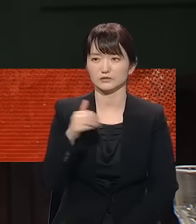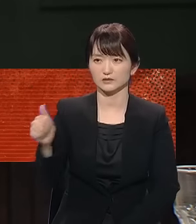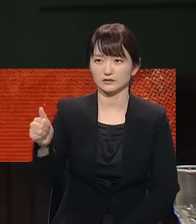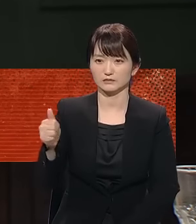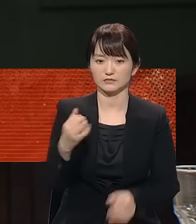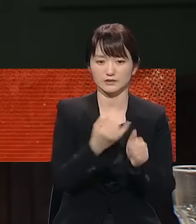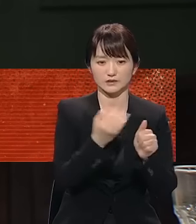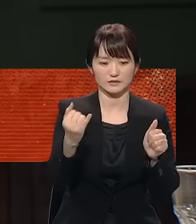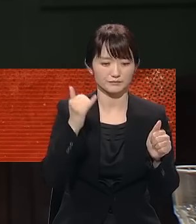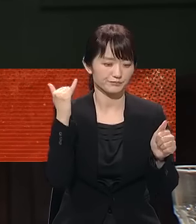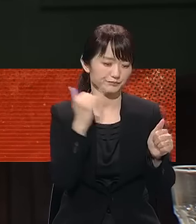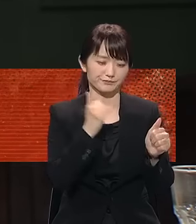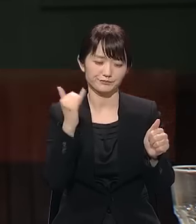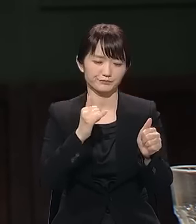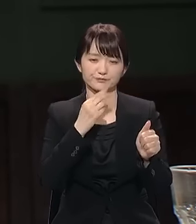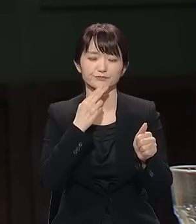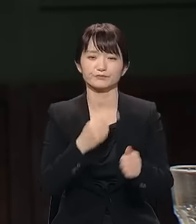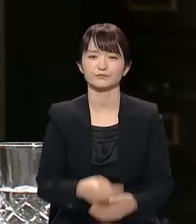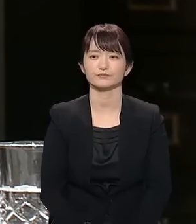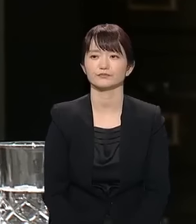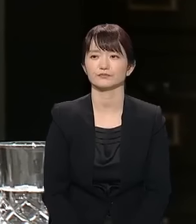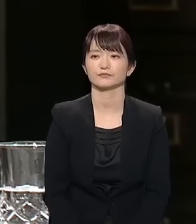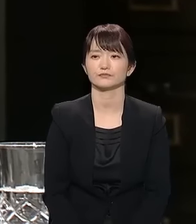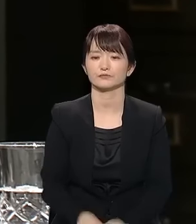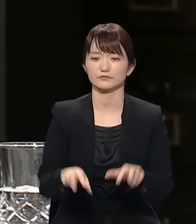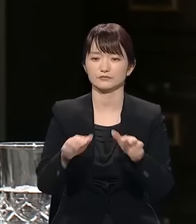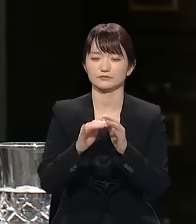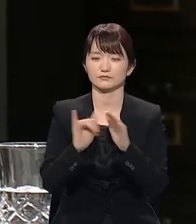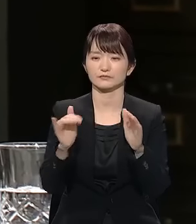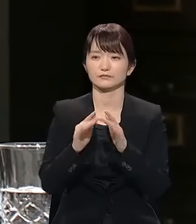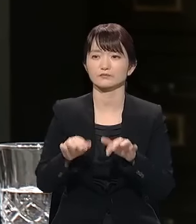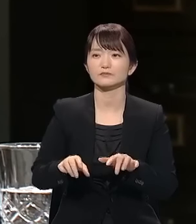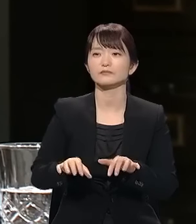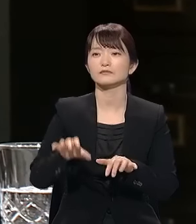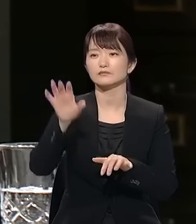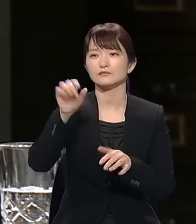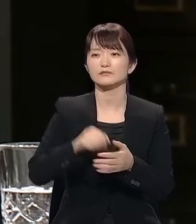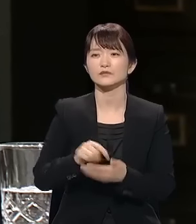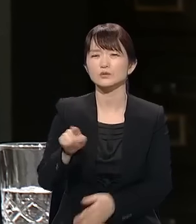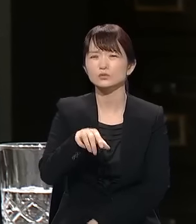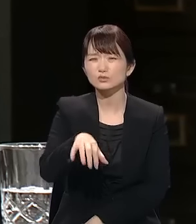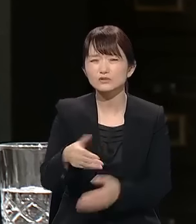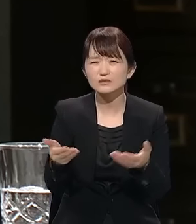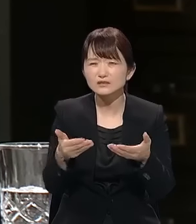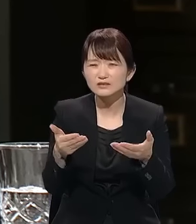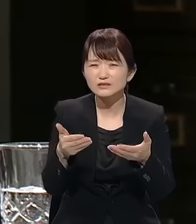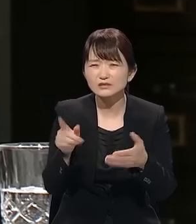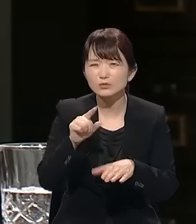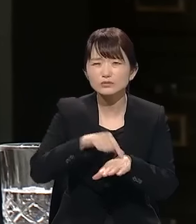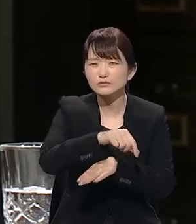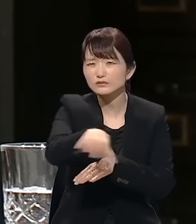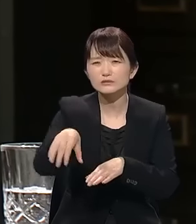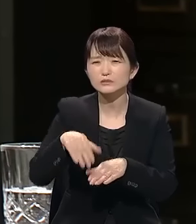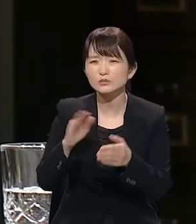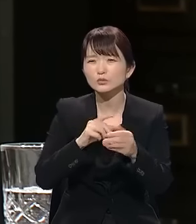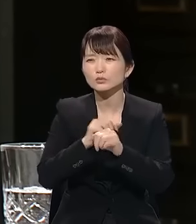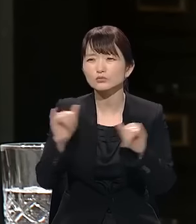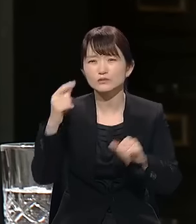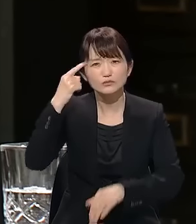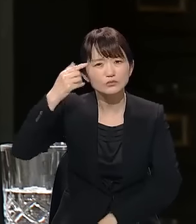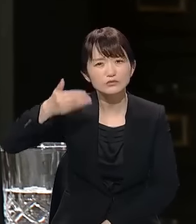연락이 따라 오지는 않았습니다 자 지금 우리 가족 여러분들이 도대체 어디서 일하는 어느 지역 공무원들이나